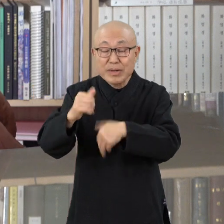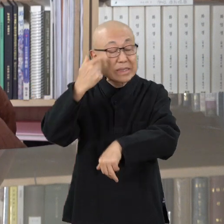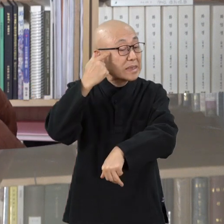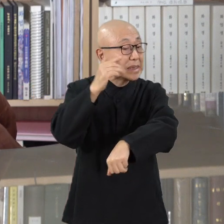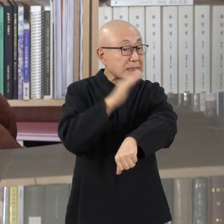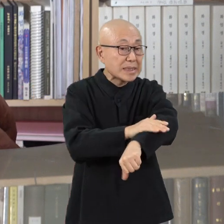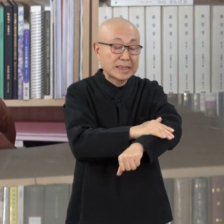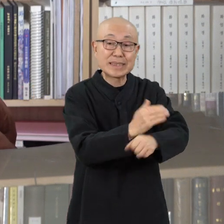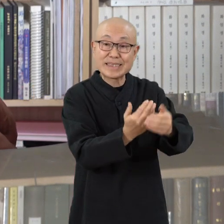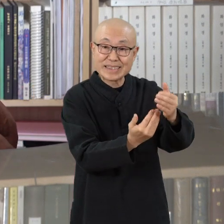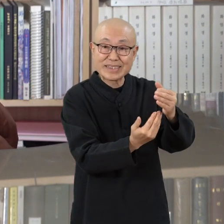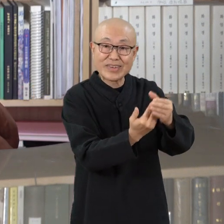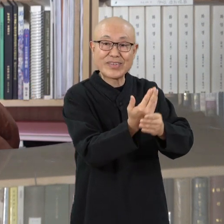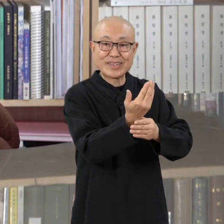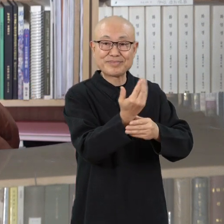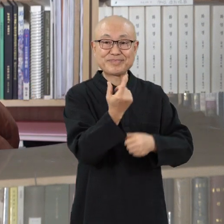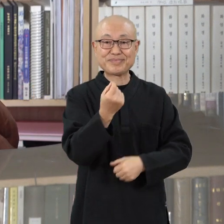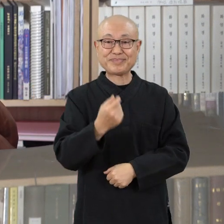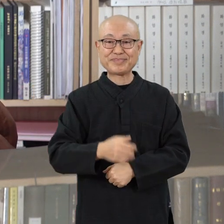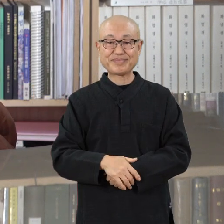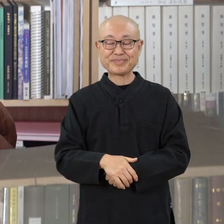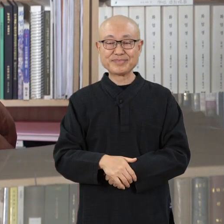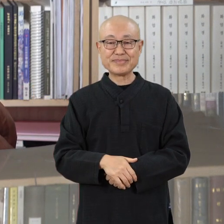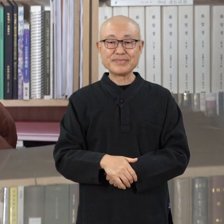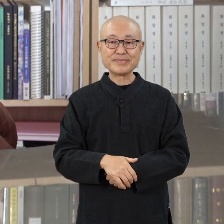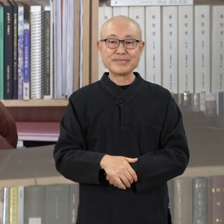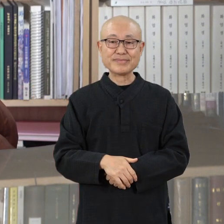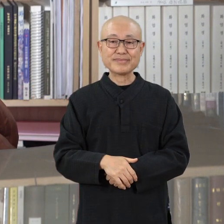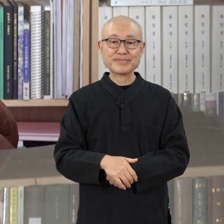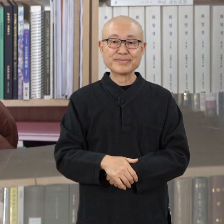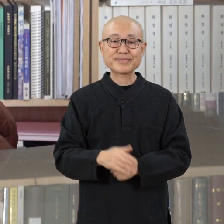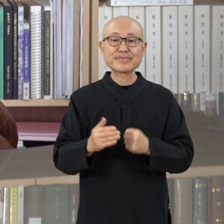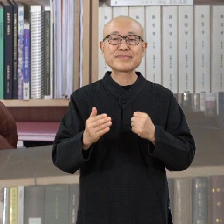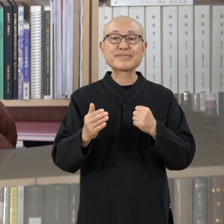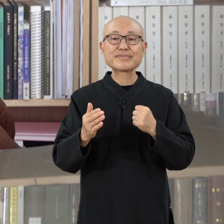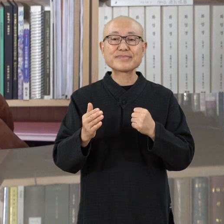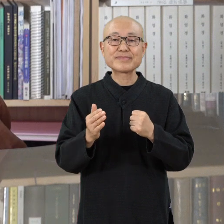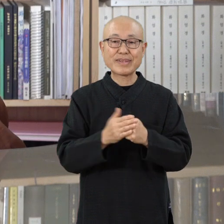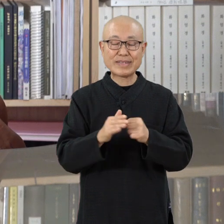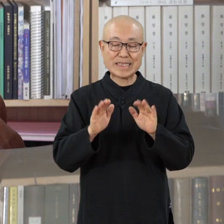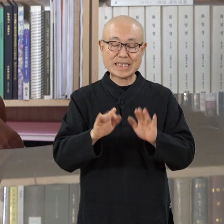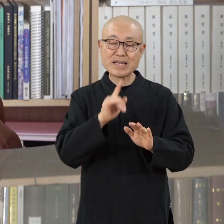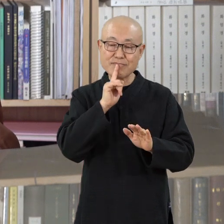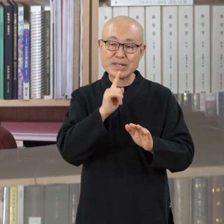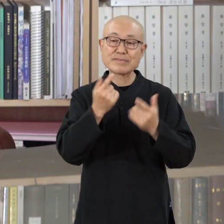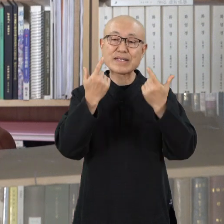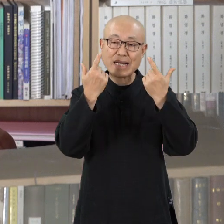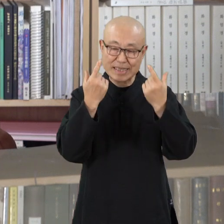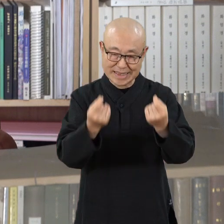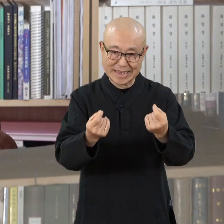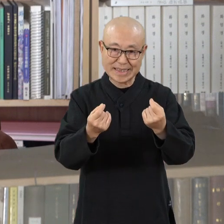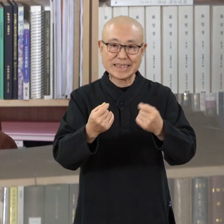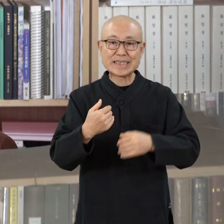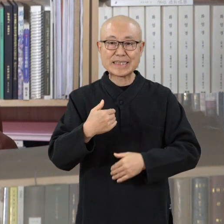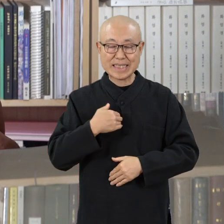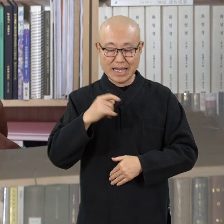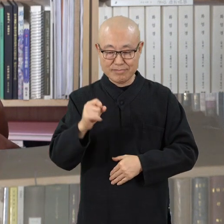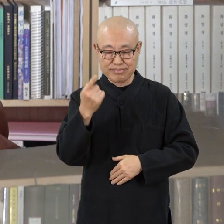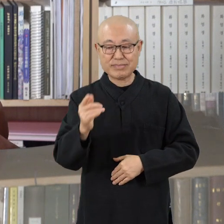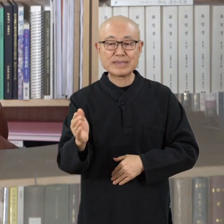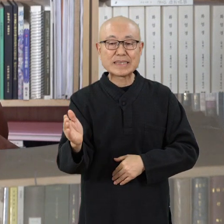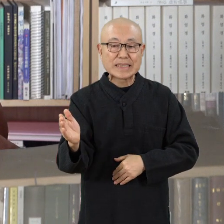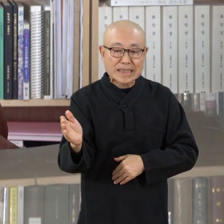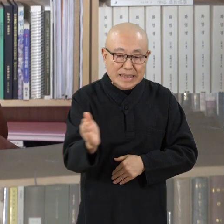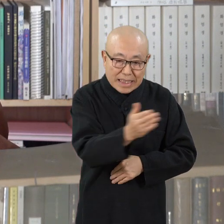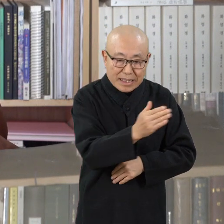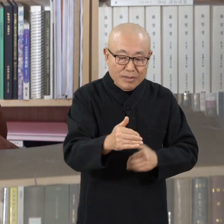지혜가 발로 드러나게 됩니다. 그래서 이 지금 말씀드리는 나로부터 비롯되는